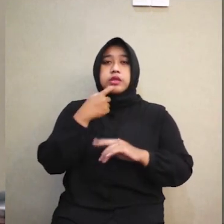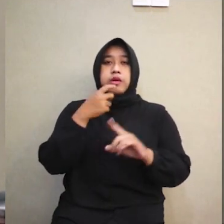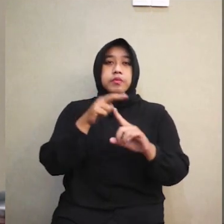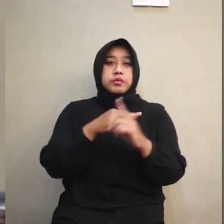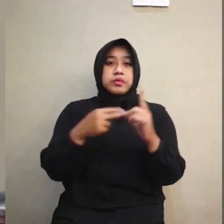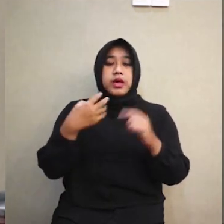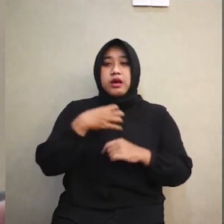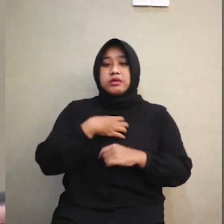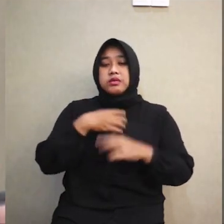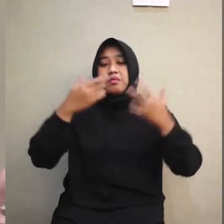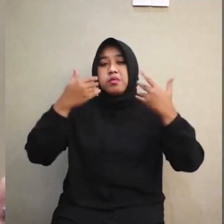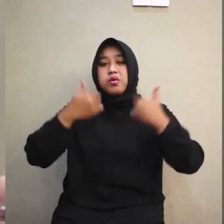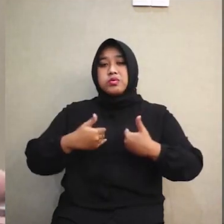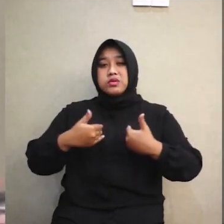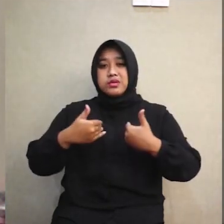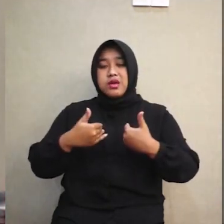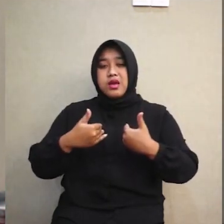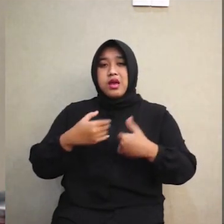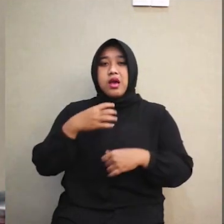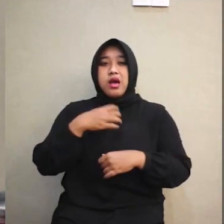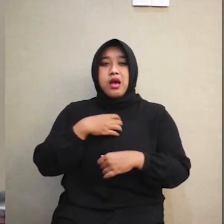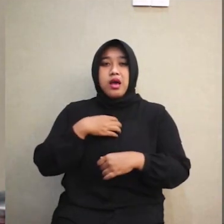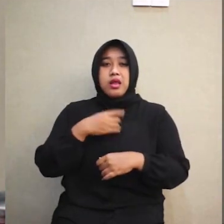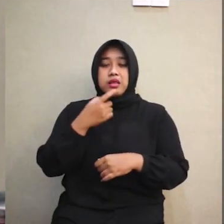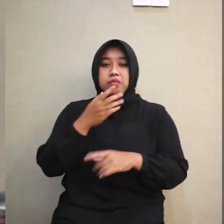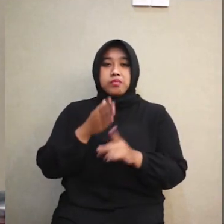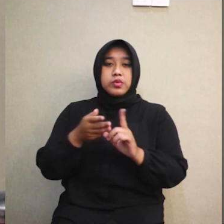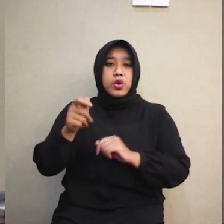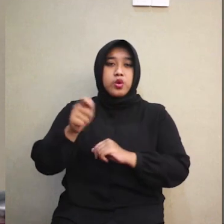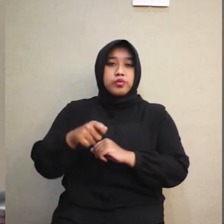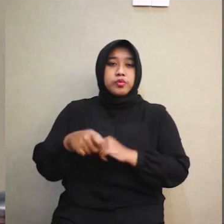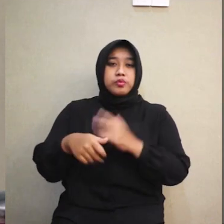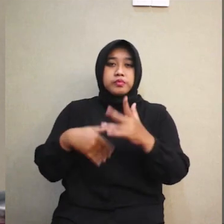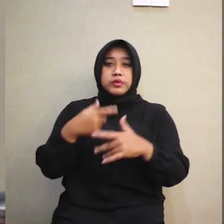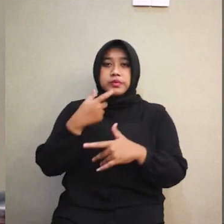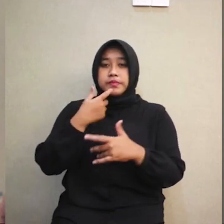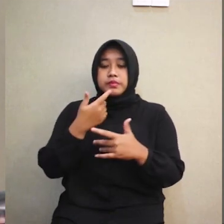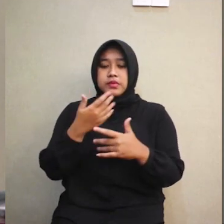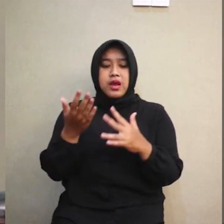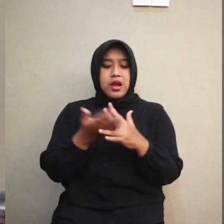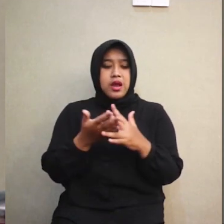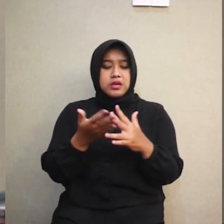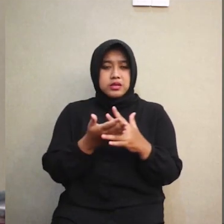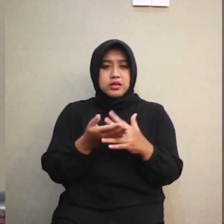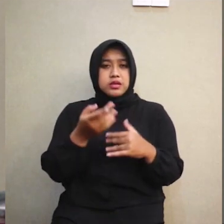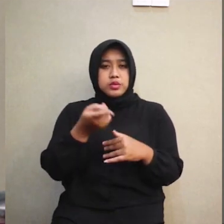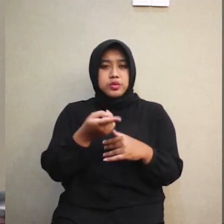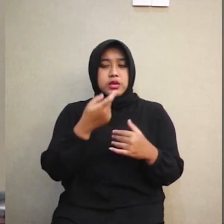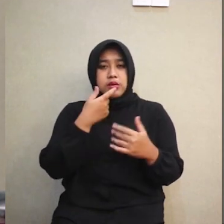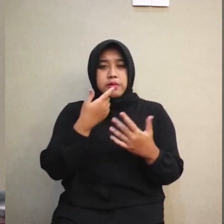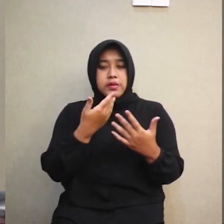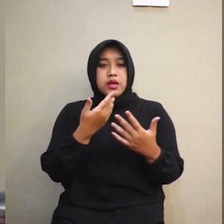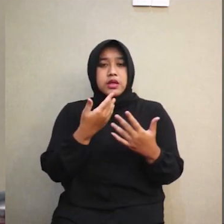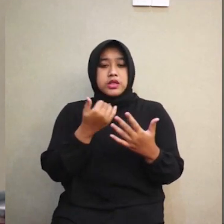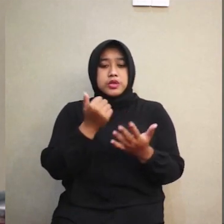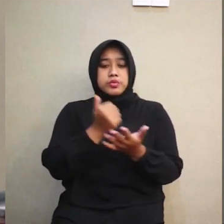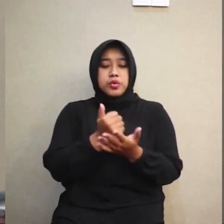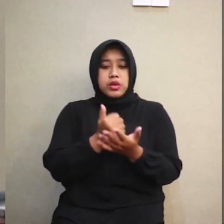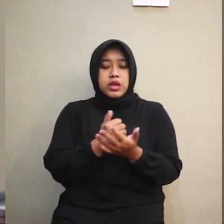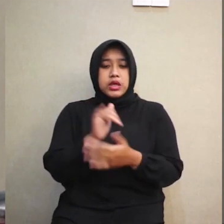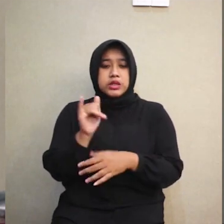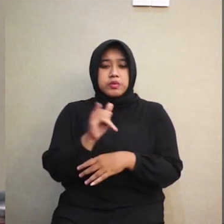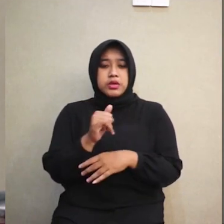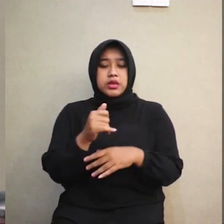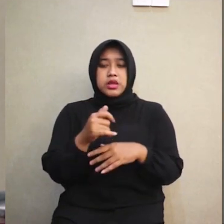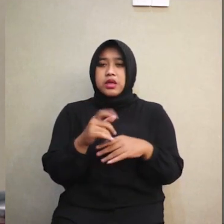hak asasi manusia dan akses itu Jack Justice gitu akses to Justice sebenarnya sesuatu yang